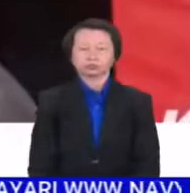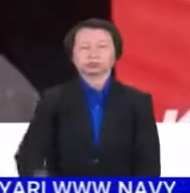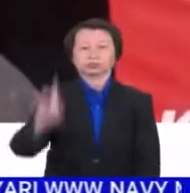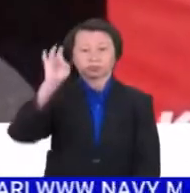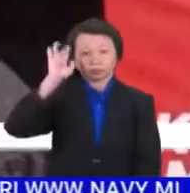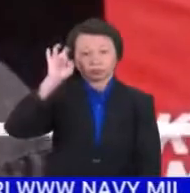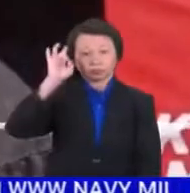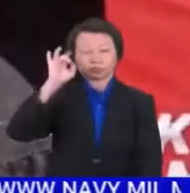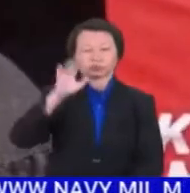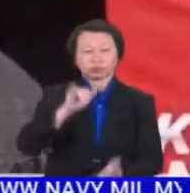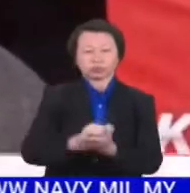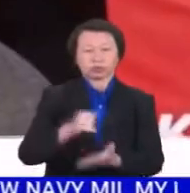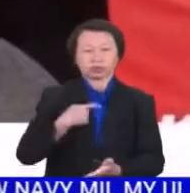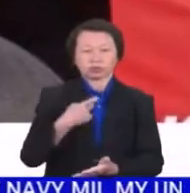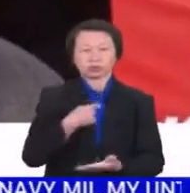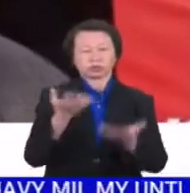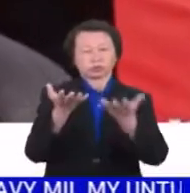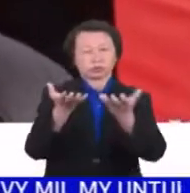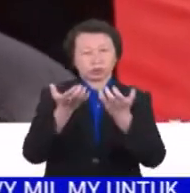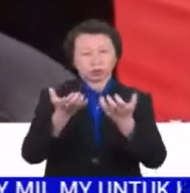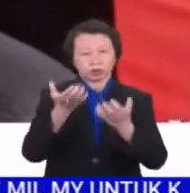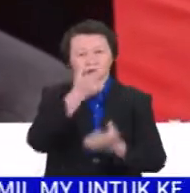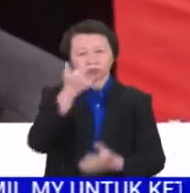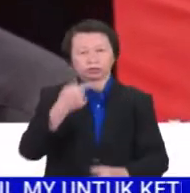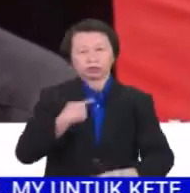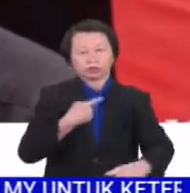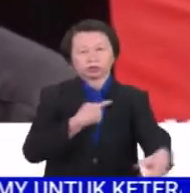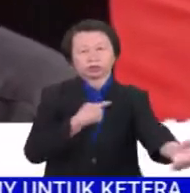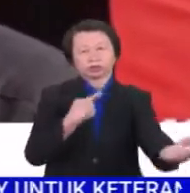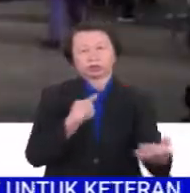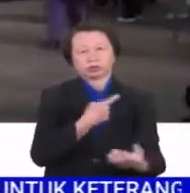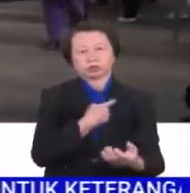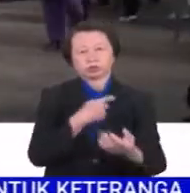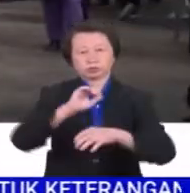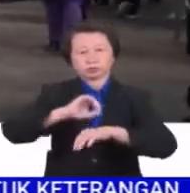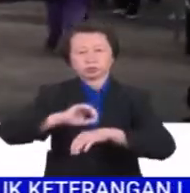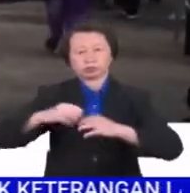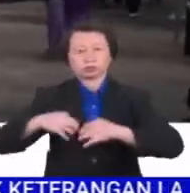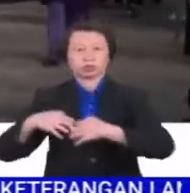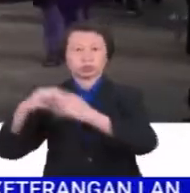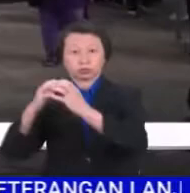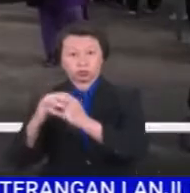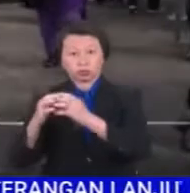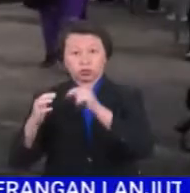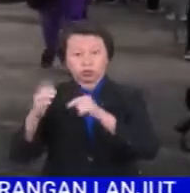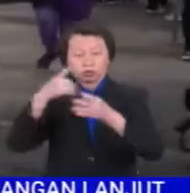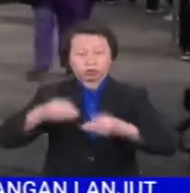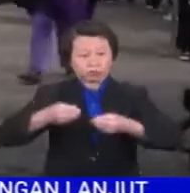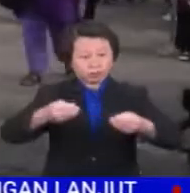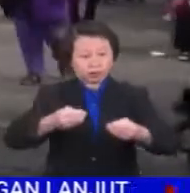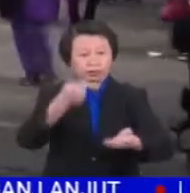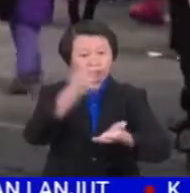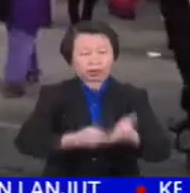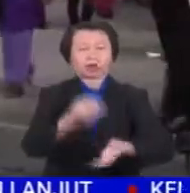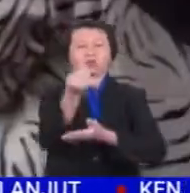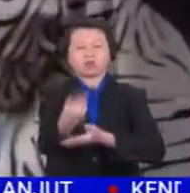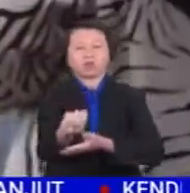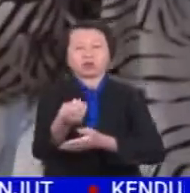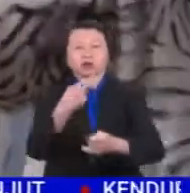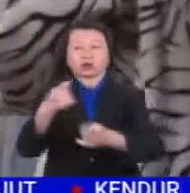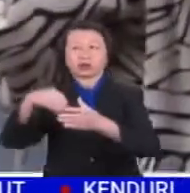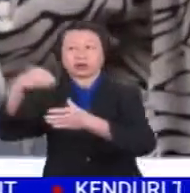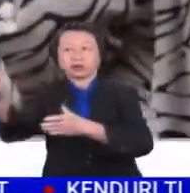InsyaAllah itulah hasrat kita, kerana kita hasrat yang bagaimana kita ditubuhkan federasi ini adalah untuk menawarkan harga yang lebih rendah daripada harga